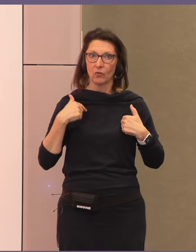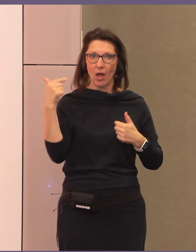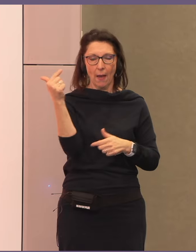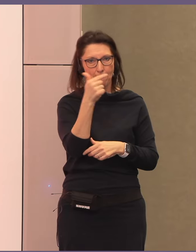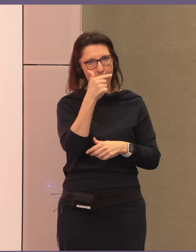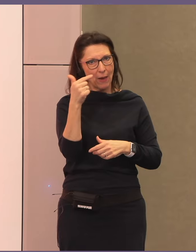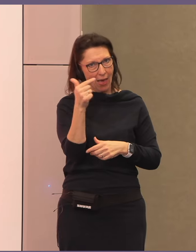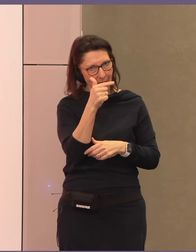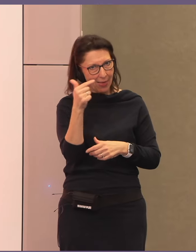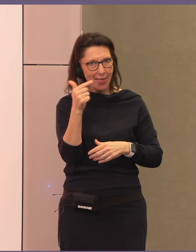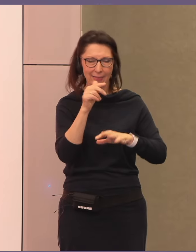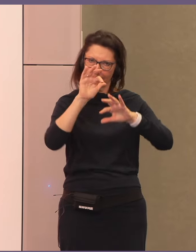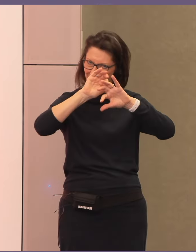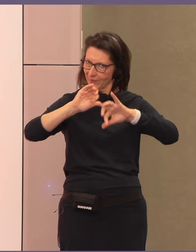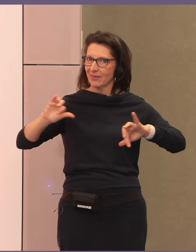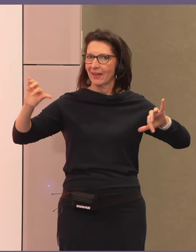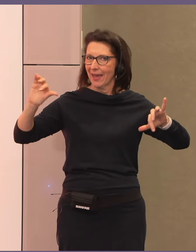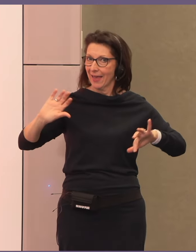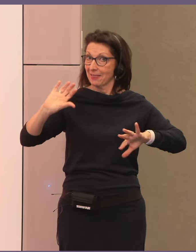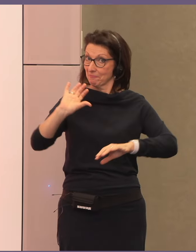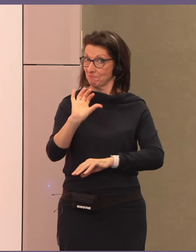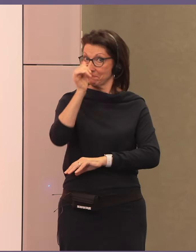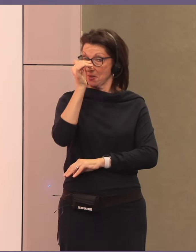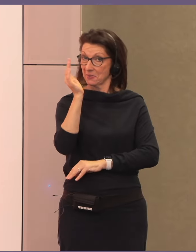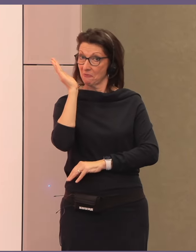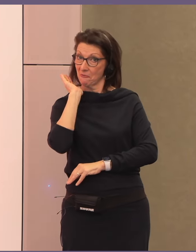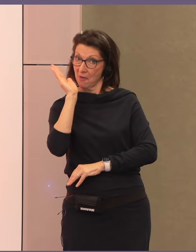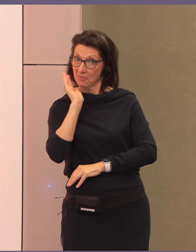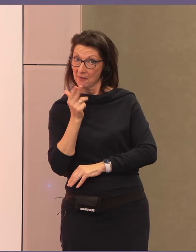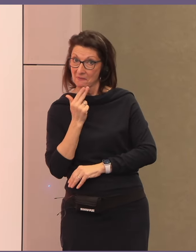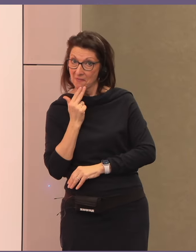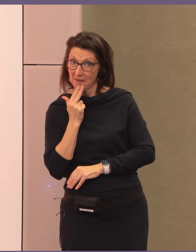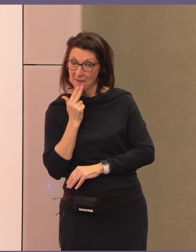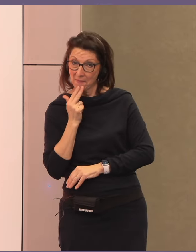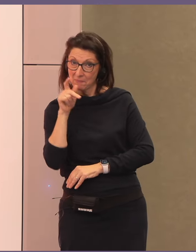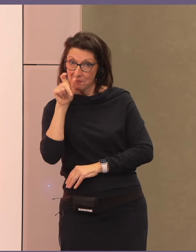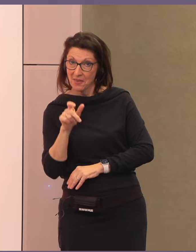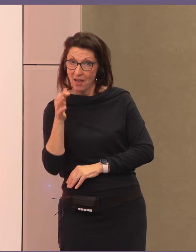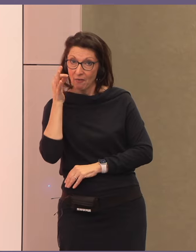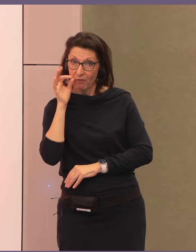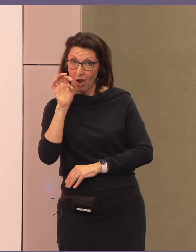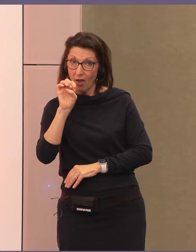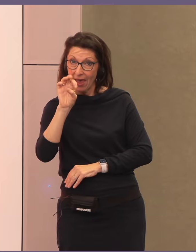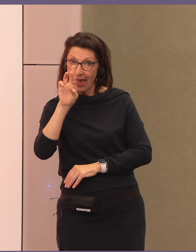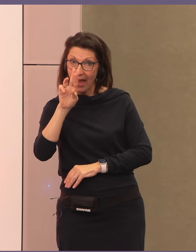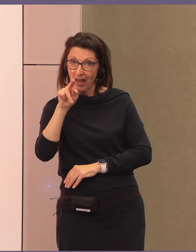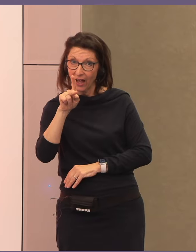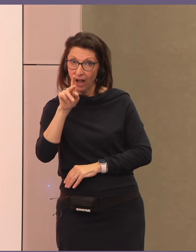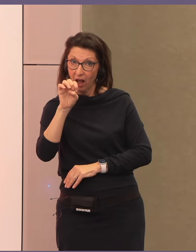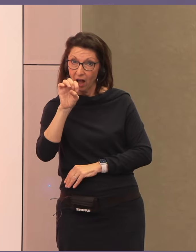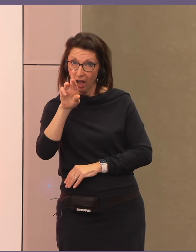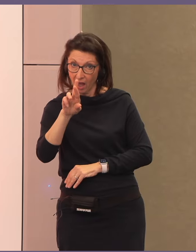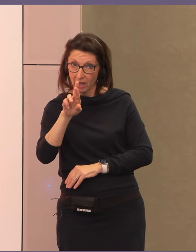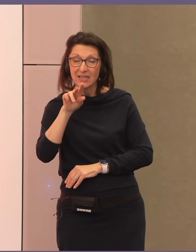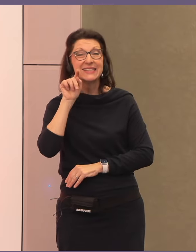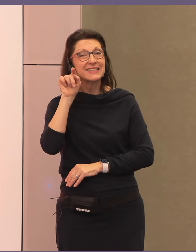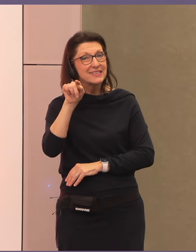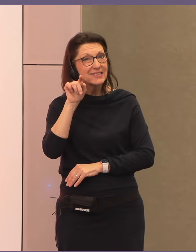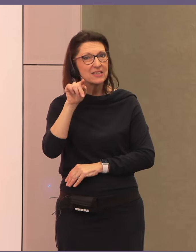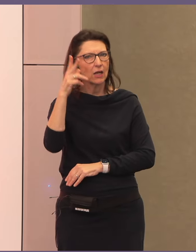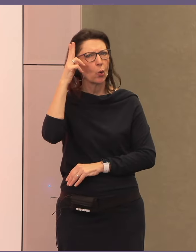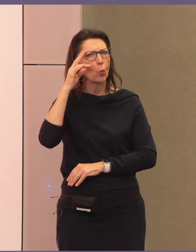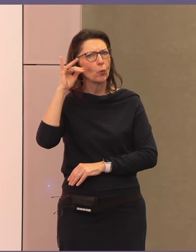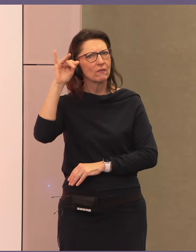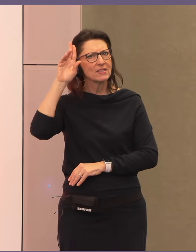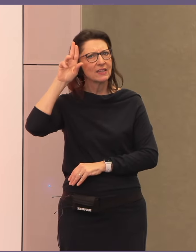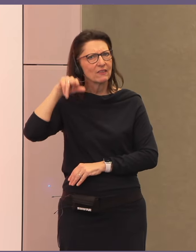anmoderieren werde. Wir kommen zur ersten und zwar von Linda Erker, die an der Universität Wien im